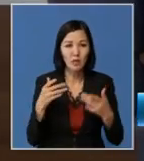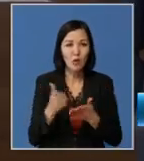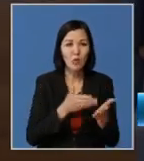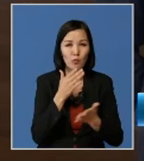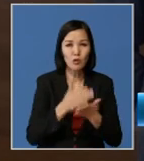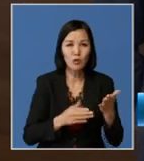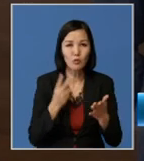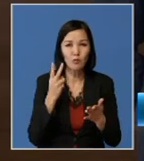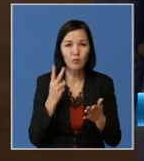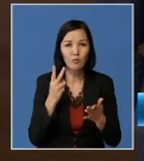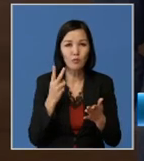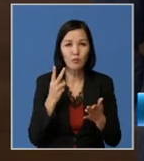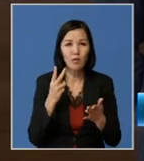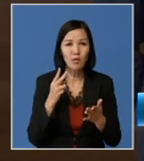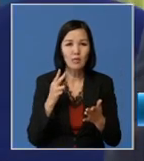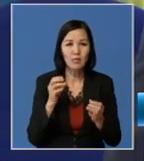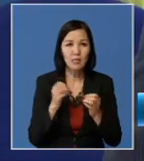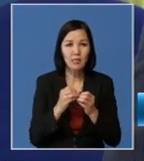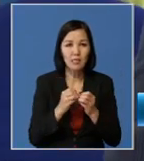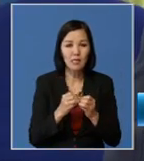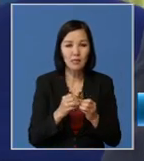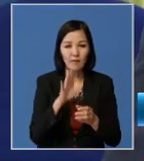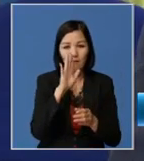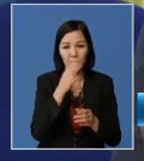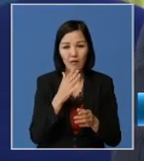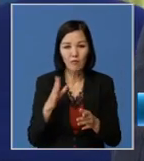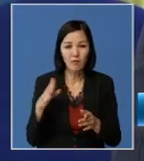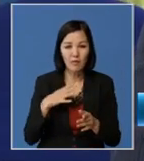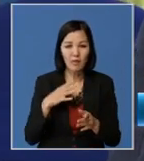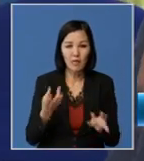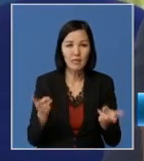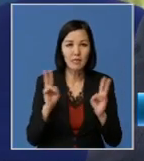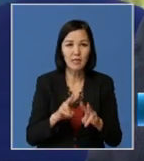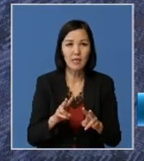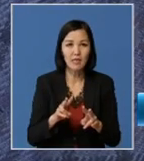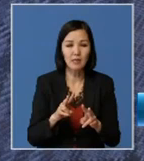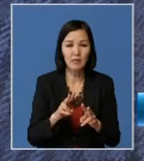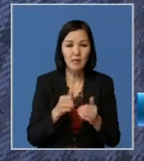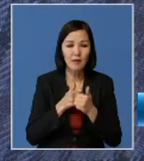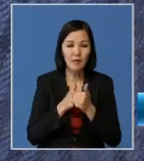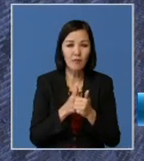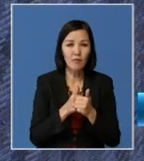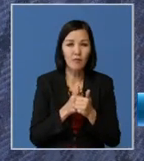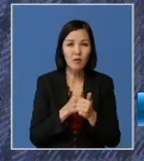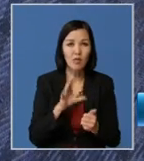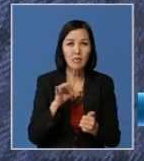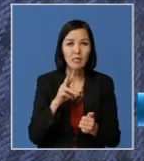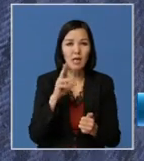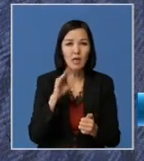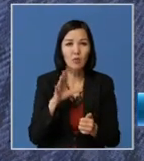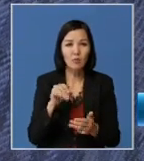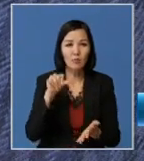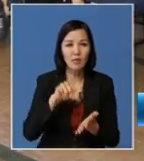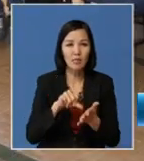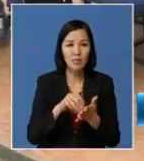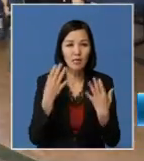около двух десятков врагов. При атаке он первым поднялся и вовлек остальных бойцов с собой. Также известно, что Салык Ултараков принял участие